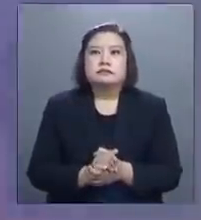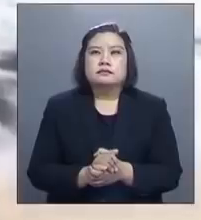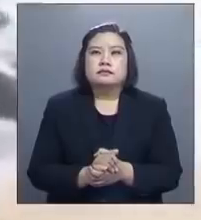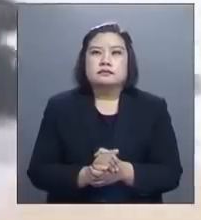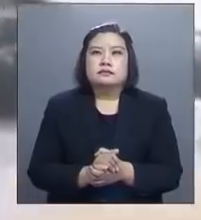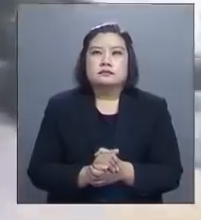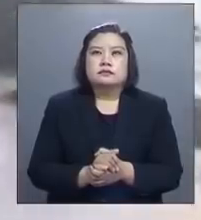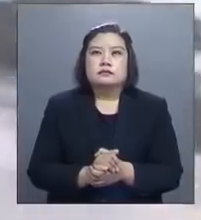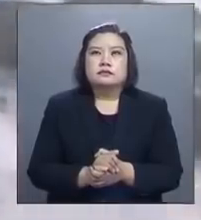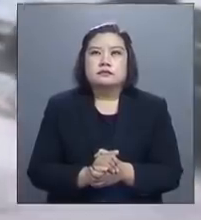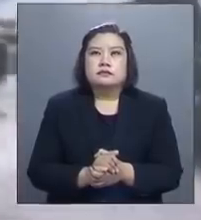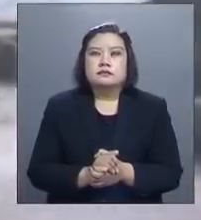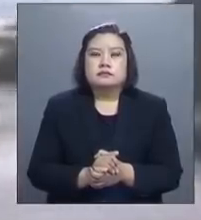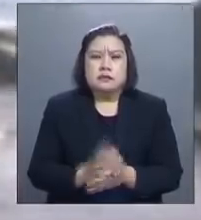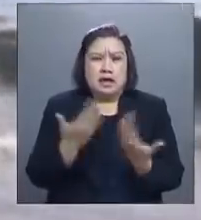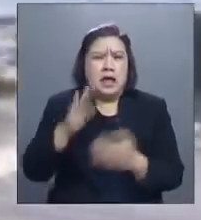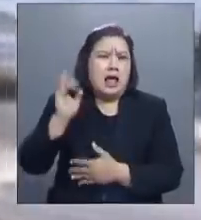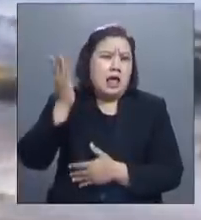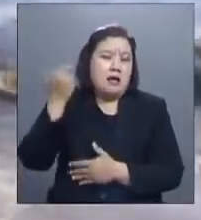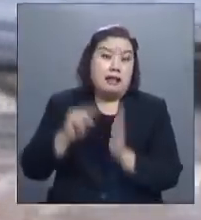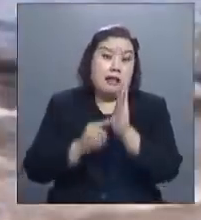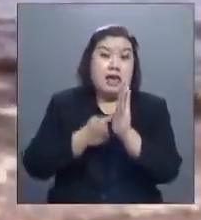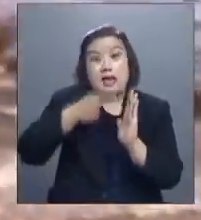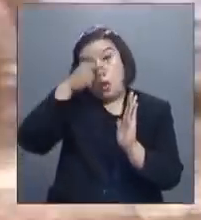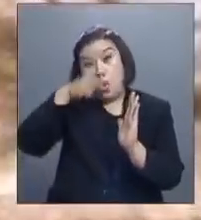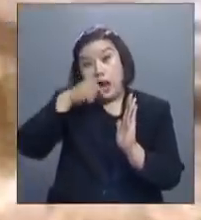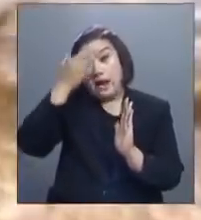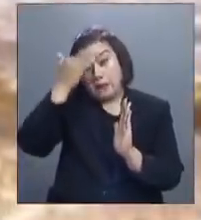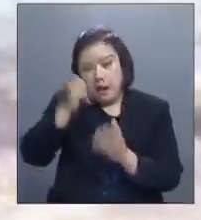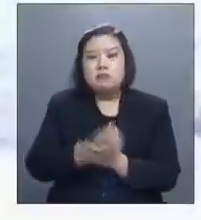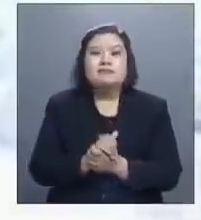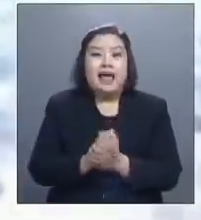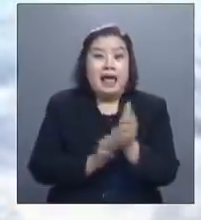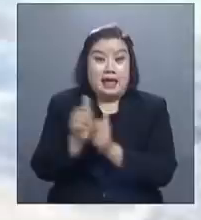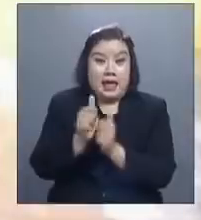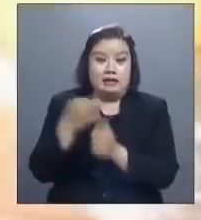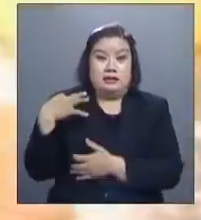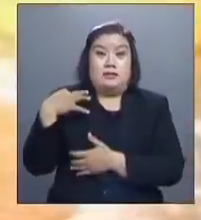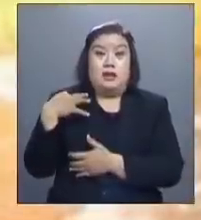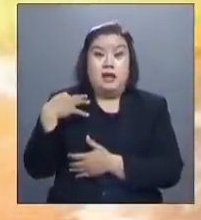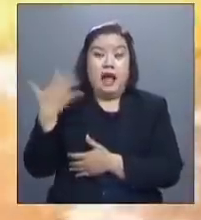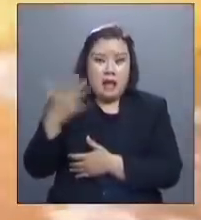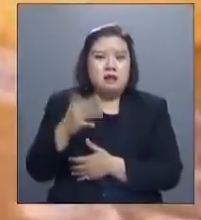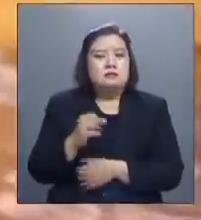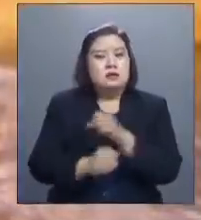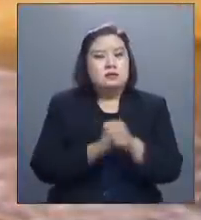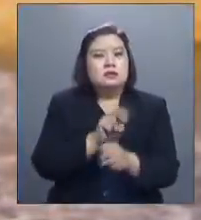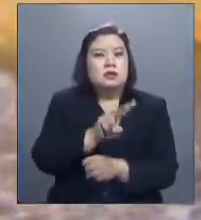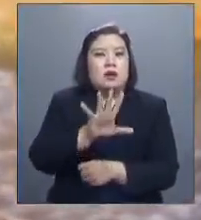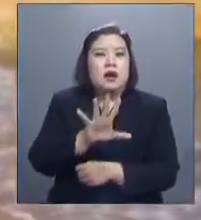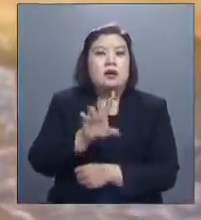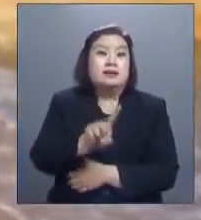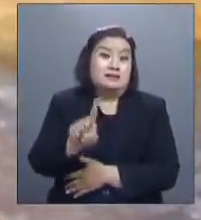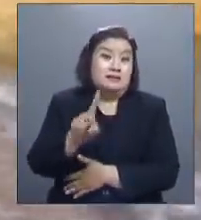ดังนั้นหากนับตั้งแต่ครั้งแรกที่ประเทศไทยส่งสาวงามมาประกวดเวที Miss World เมื่อพ.ศ. 2511